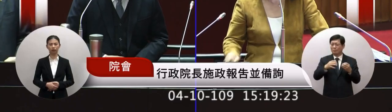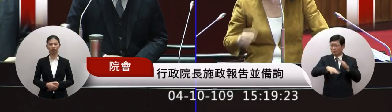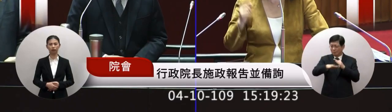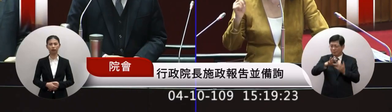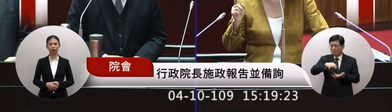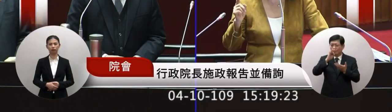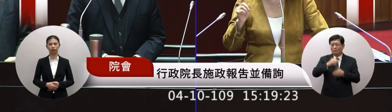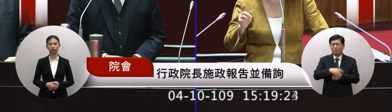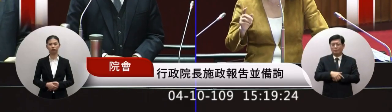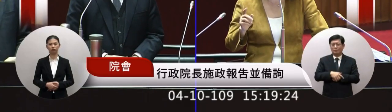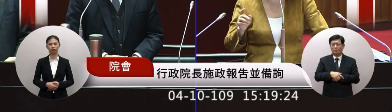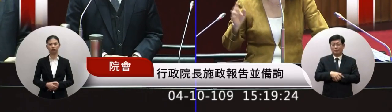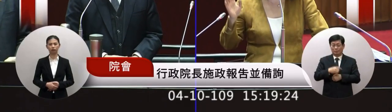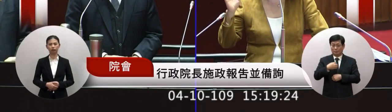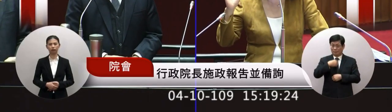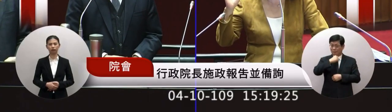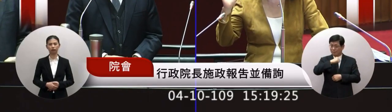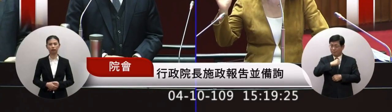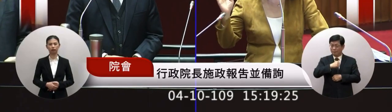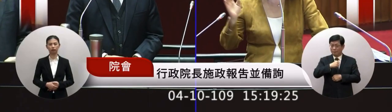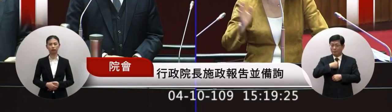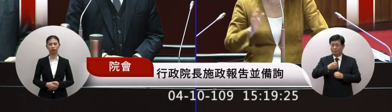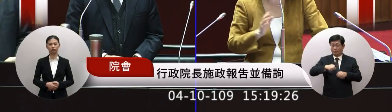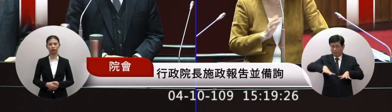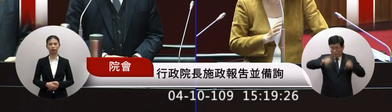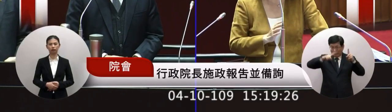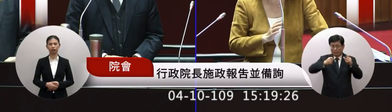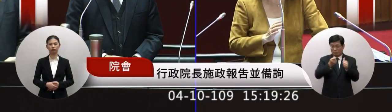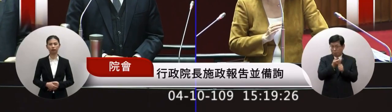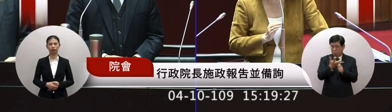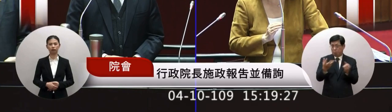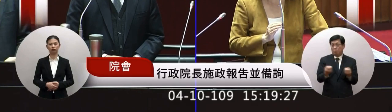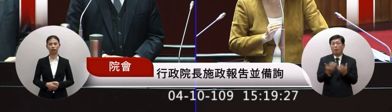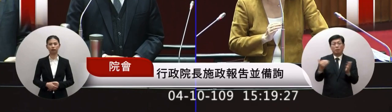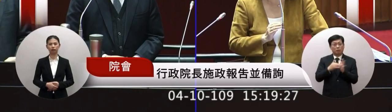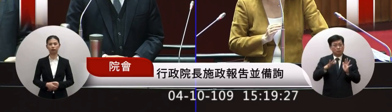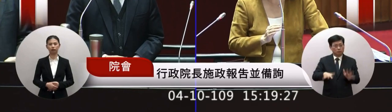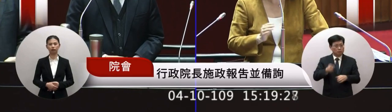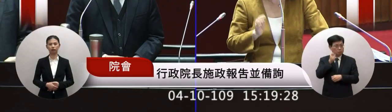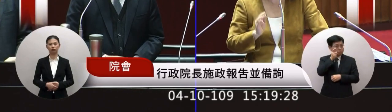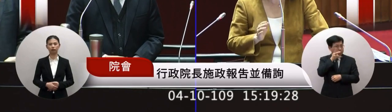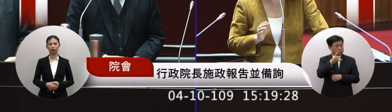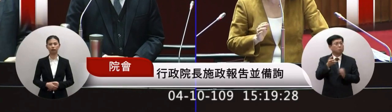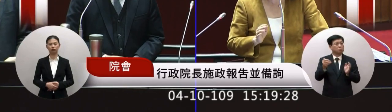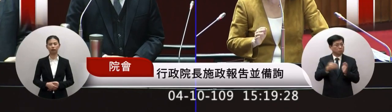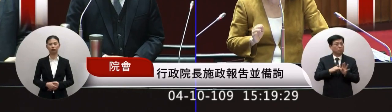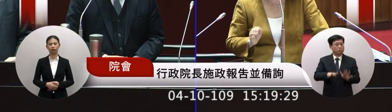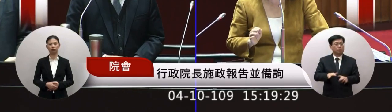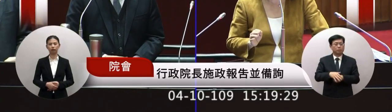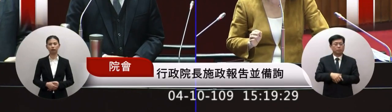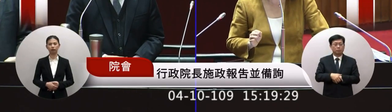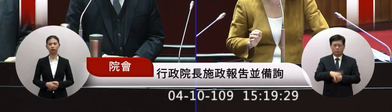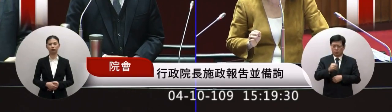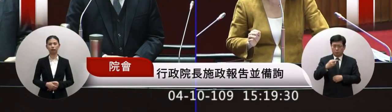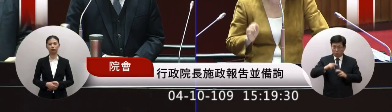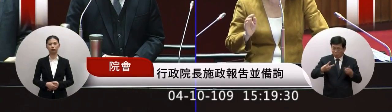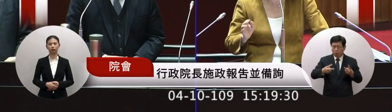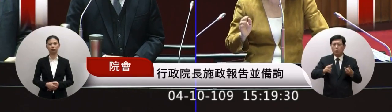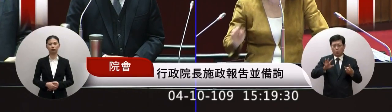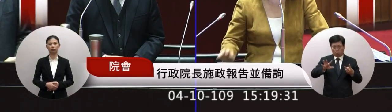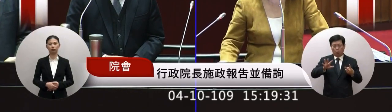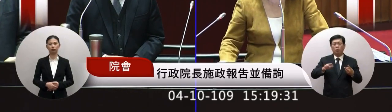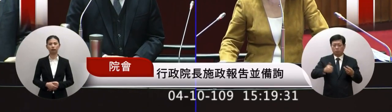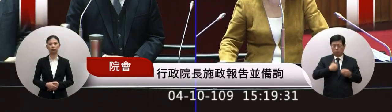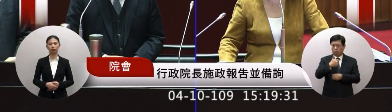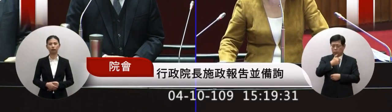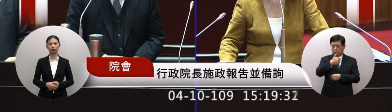了，我们其实台湾呢，从疫情发生到现在为止已经几个月了，到目前为止有没有改善？有，特别